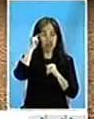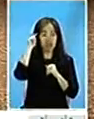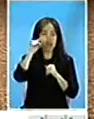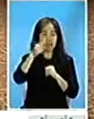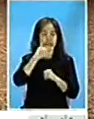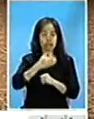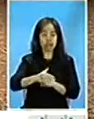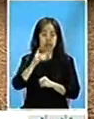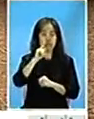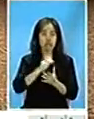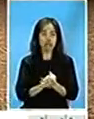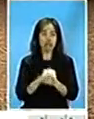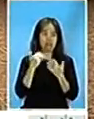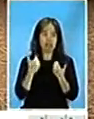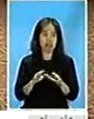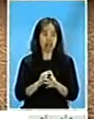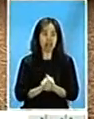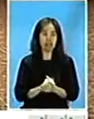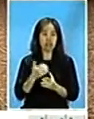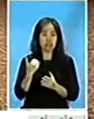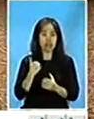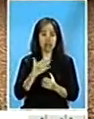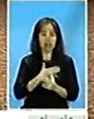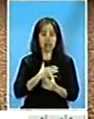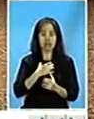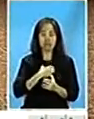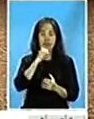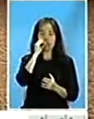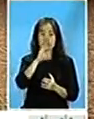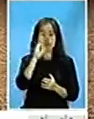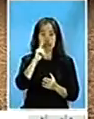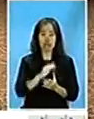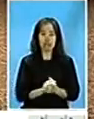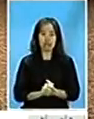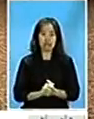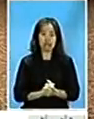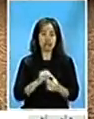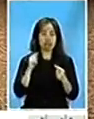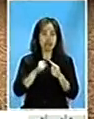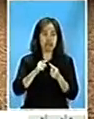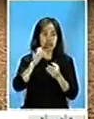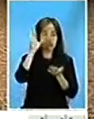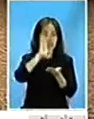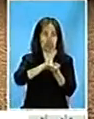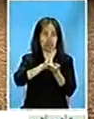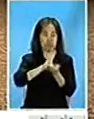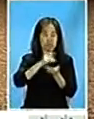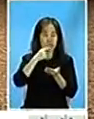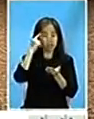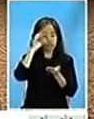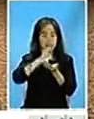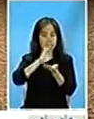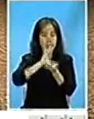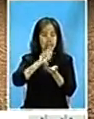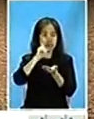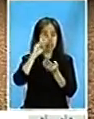คะของประเทศนอกจากนั้นแล้วดิฉันก็ขออยากจะขอกลับเรียนว่างบประมาณอีกอันหนึ่งที่เป็นข้อสังเกตนะคะเพื่อนสม